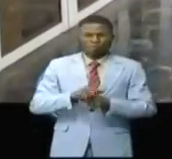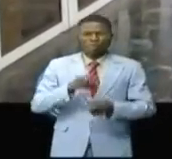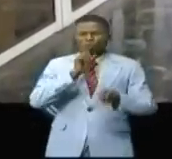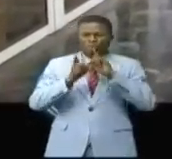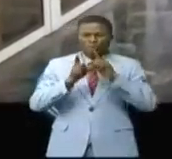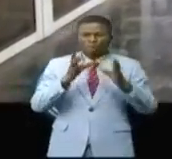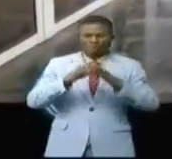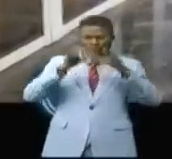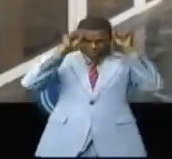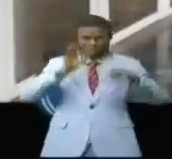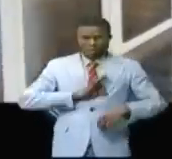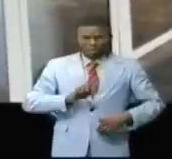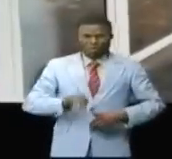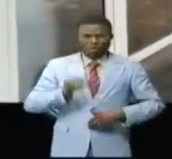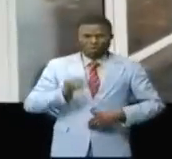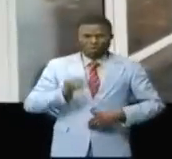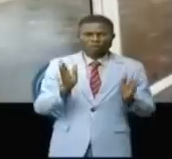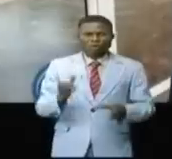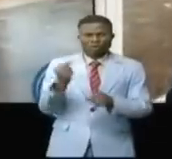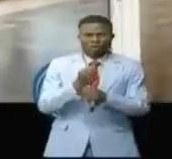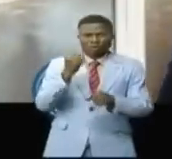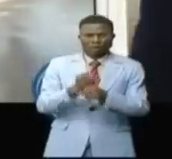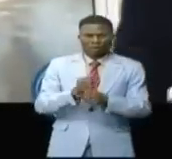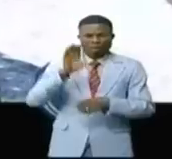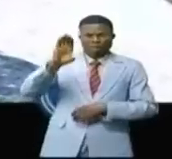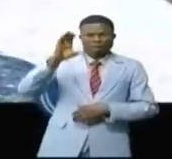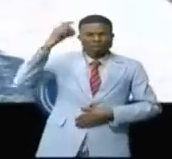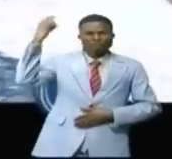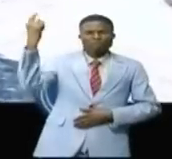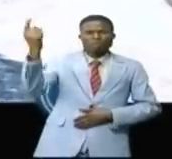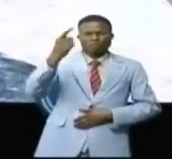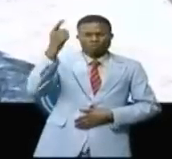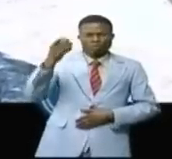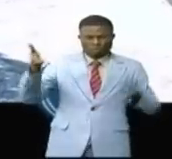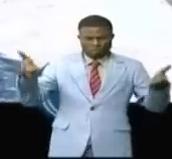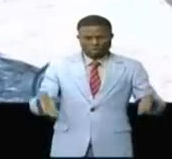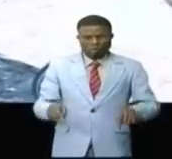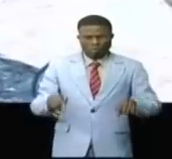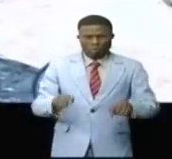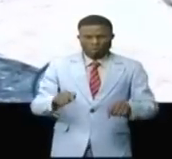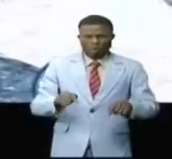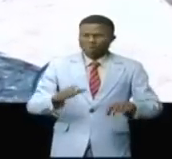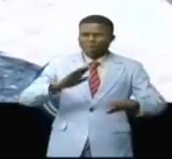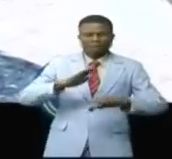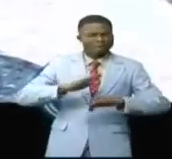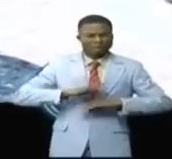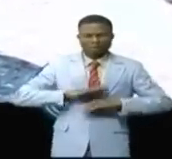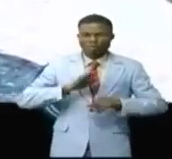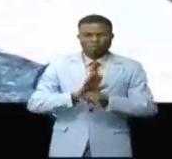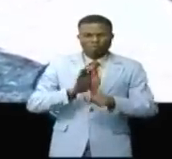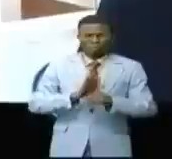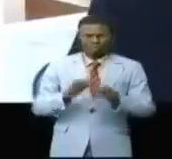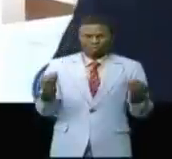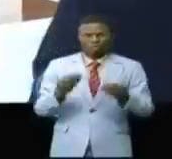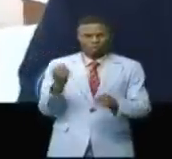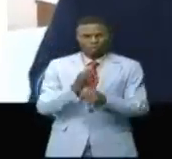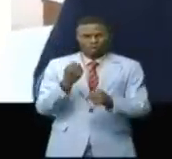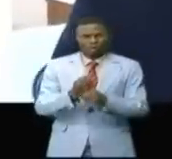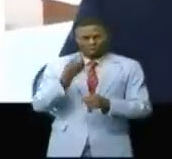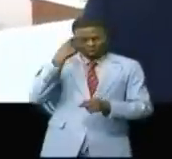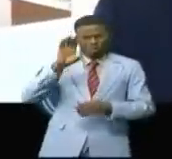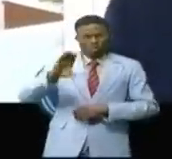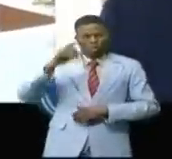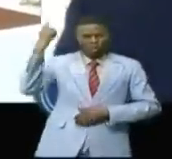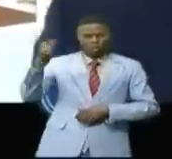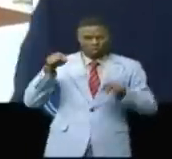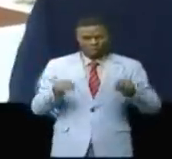congolaise et directeur des opérations de la banque mondiale en rdc s'est montré très positif de pouvoir travailler pour la banque mondiale